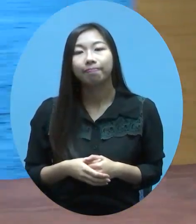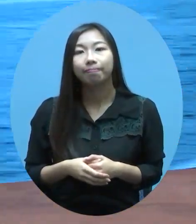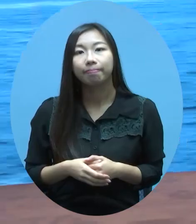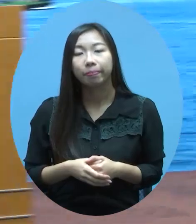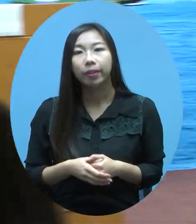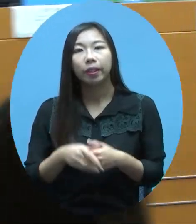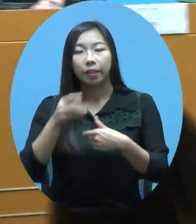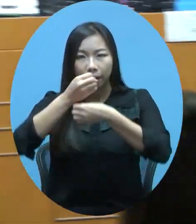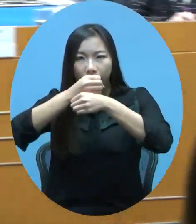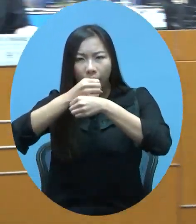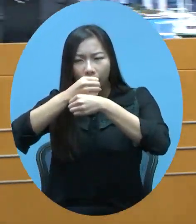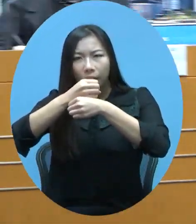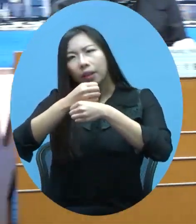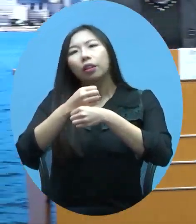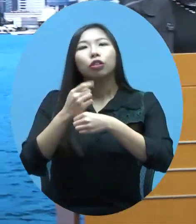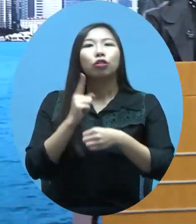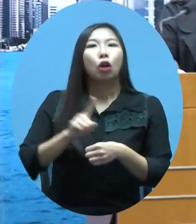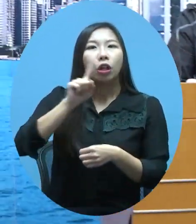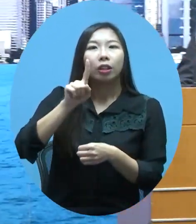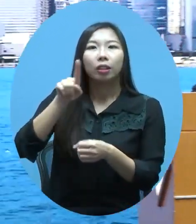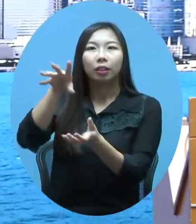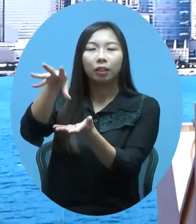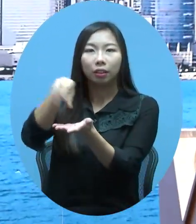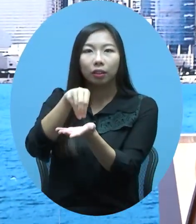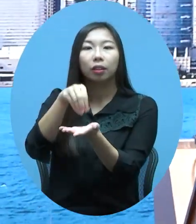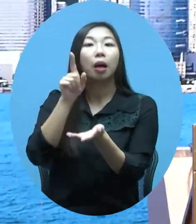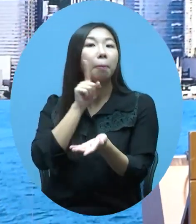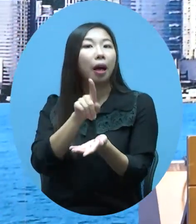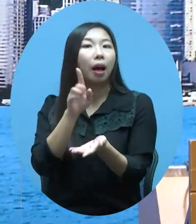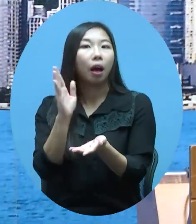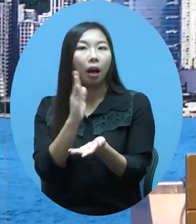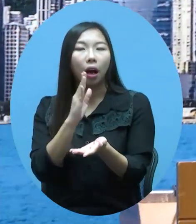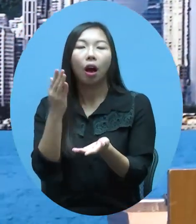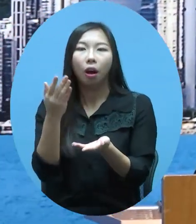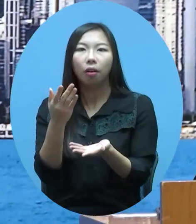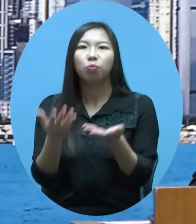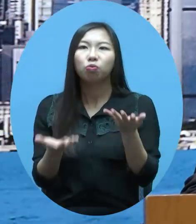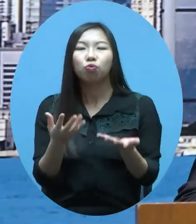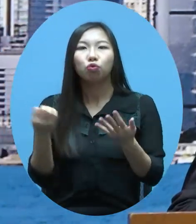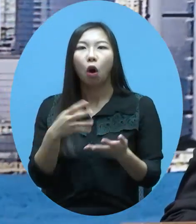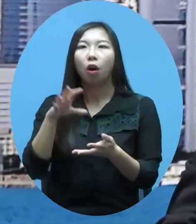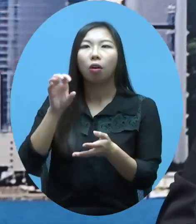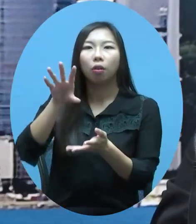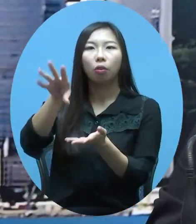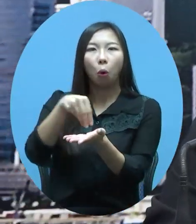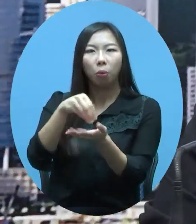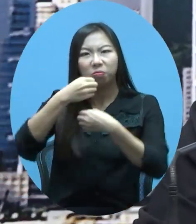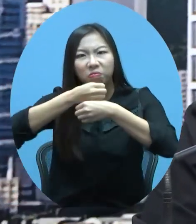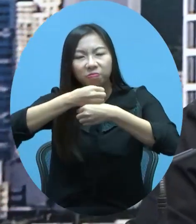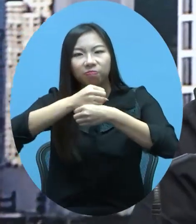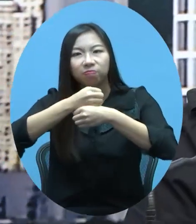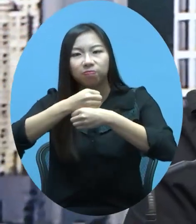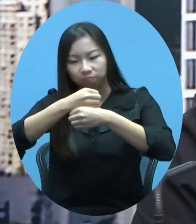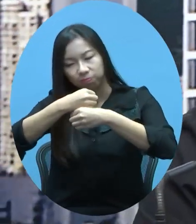個樣本我哋大概由上次攞一個禮拜到，可能會再翻去。再攞多次樣本睇一睇咯，